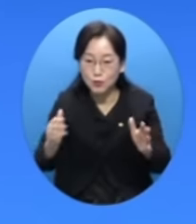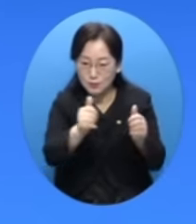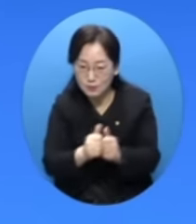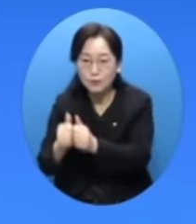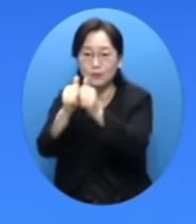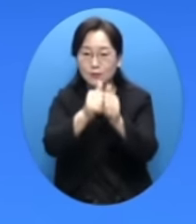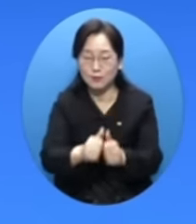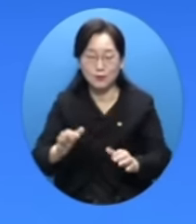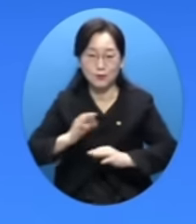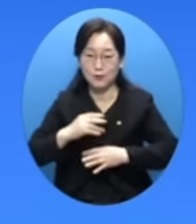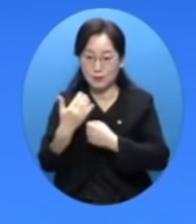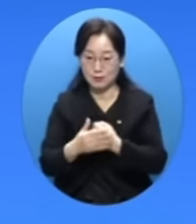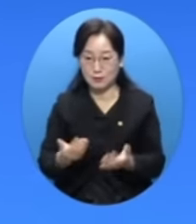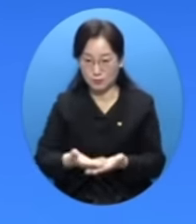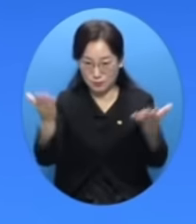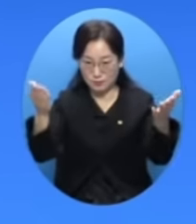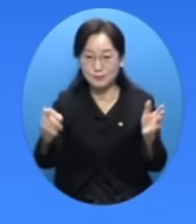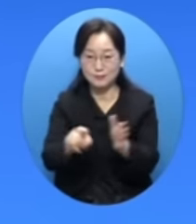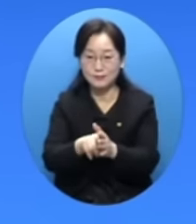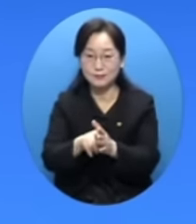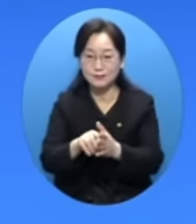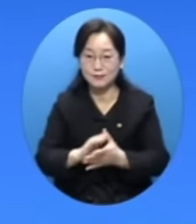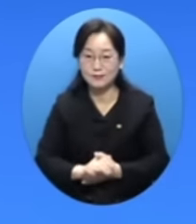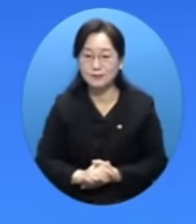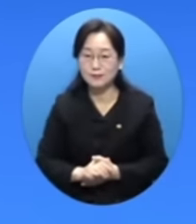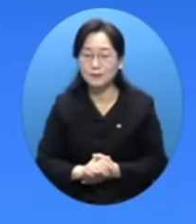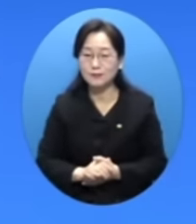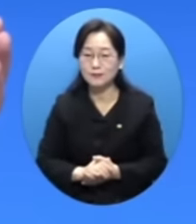동행하시며 놀라운 은혜를 베풀어 주실 것입니다.